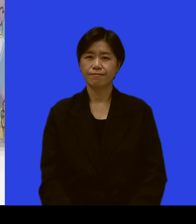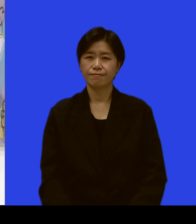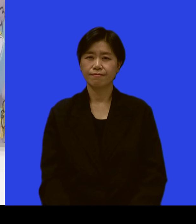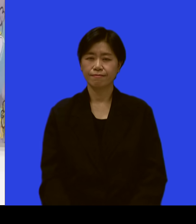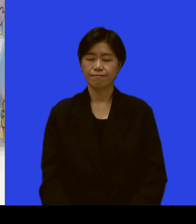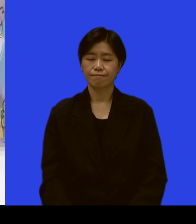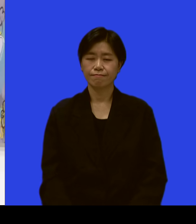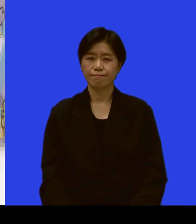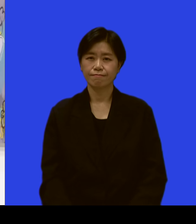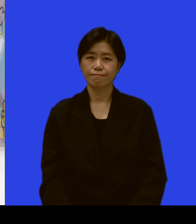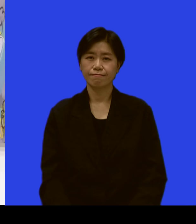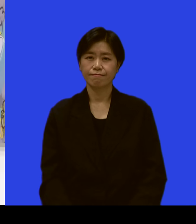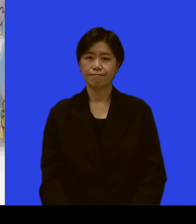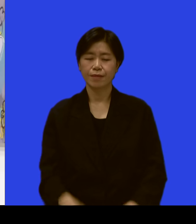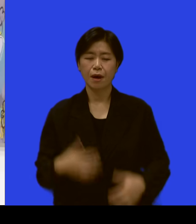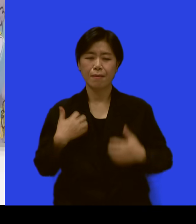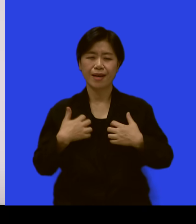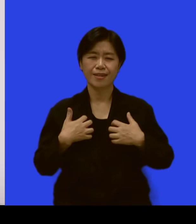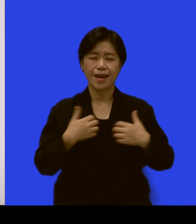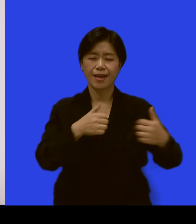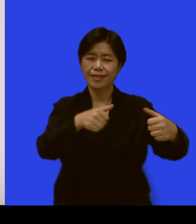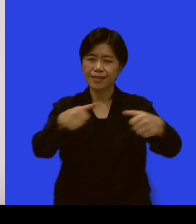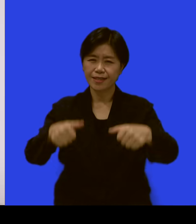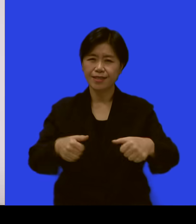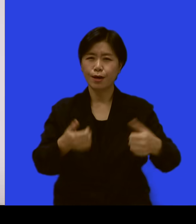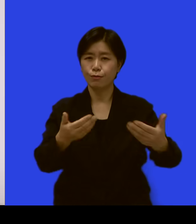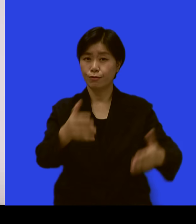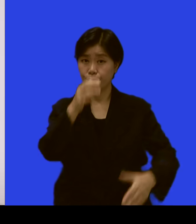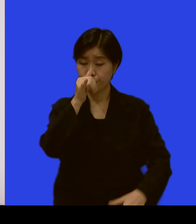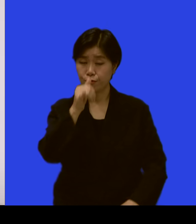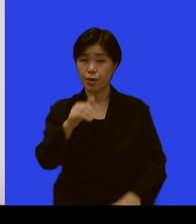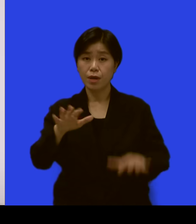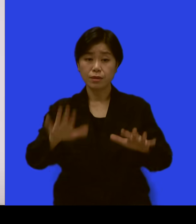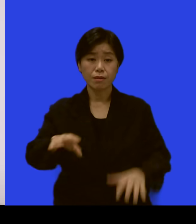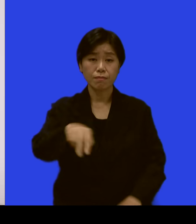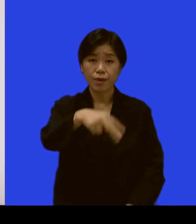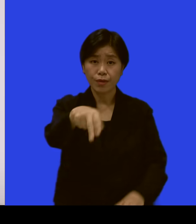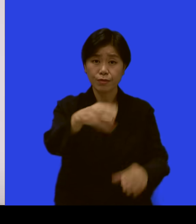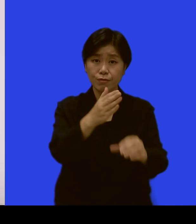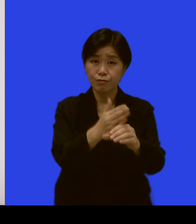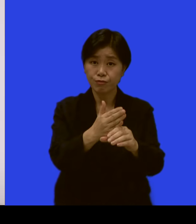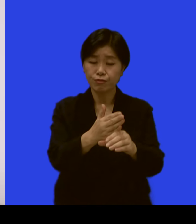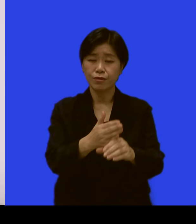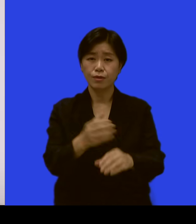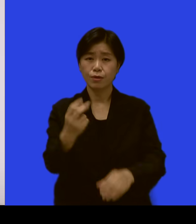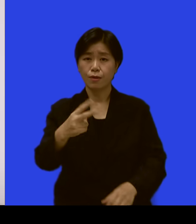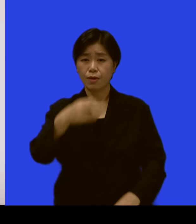반갑게 인사하고 이럴 테니까 지금 힘들고 외롭다면